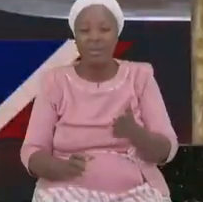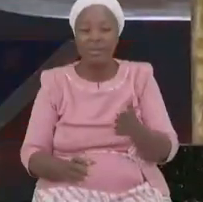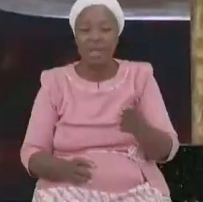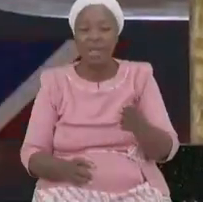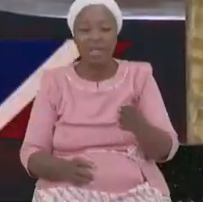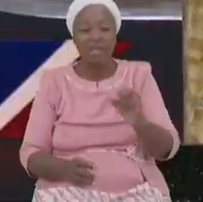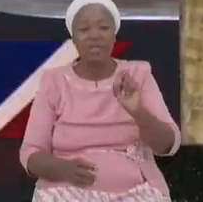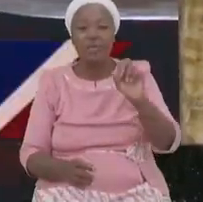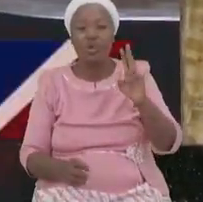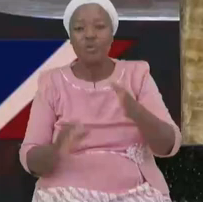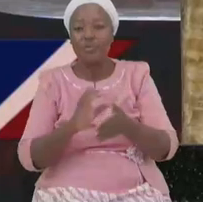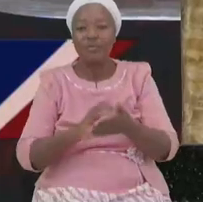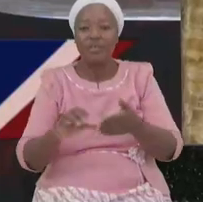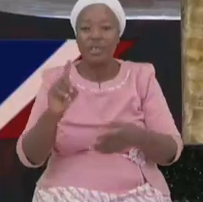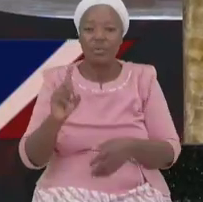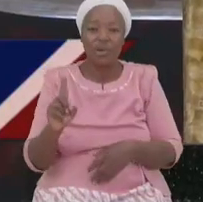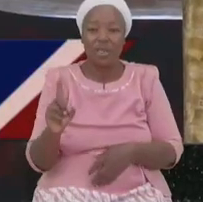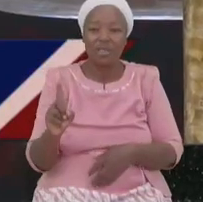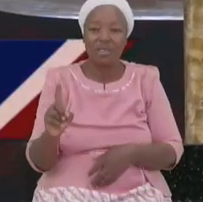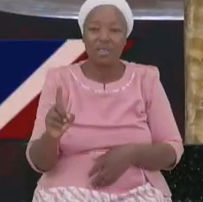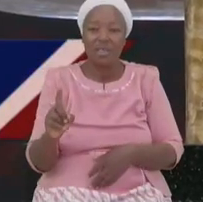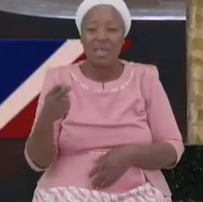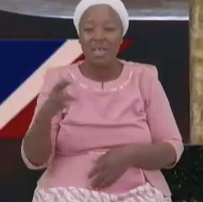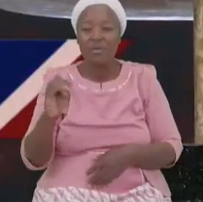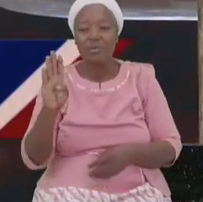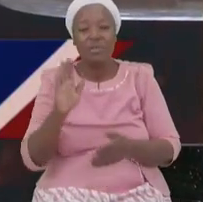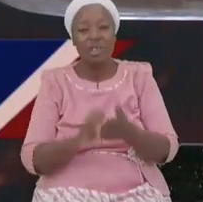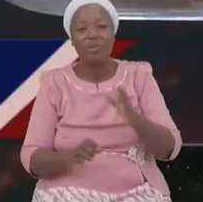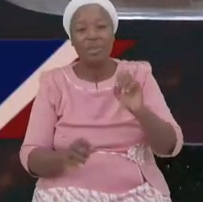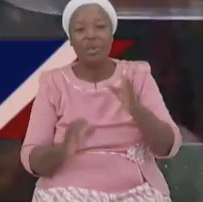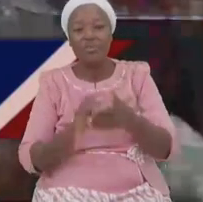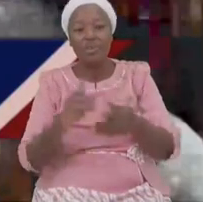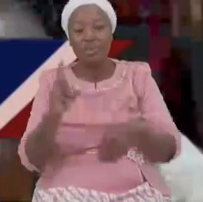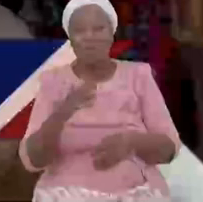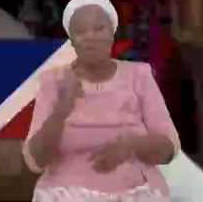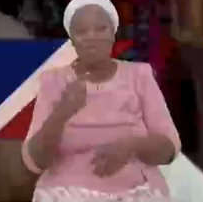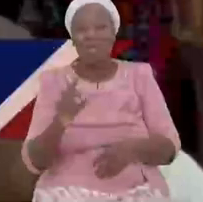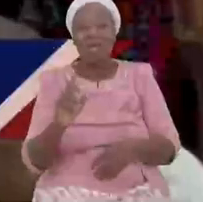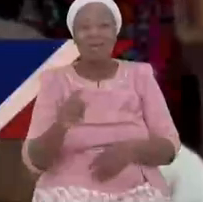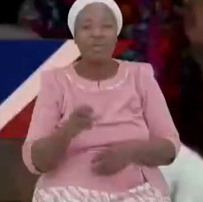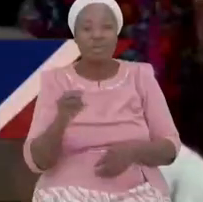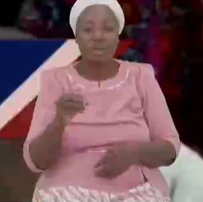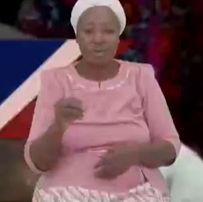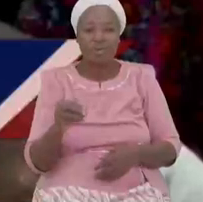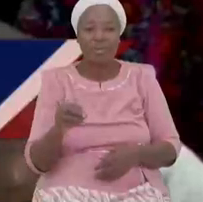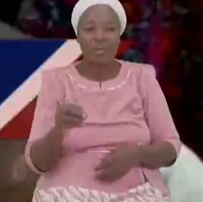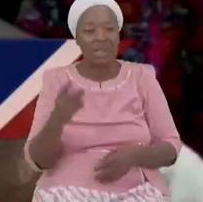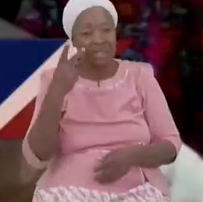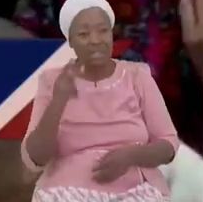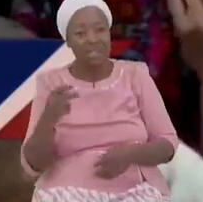verset 1. Hébreux 12, verset 1. Aidez. Nous donc aussi, puisque nous